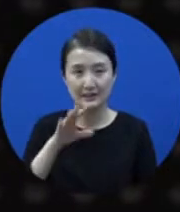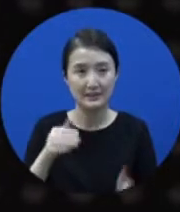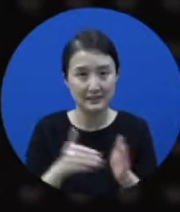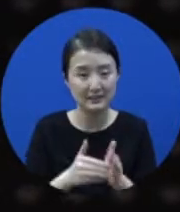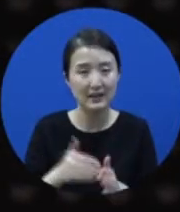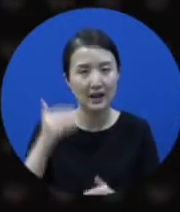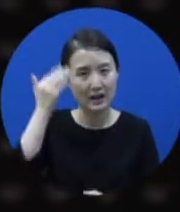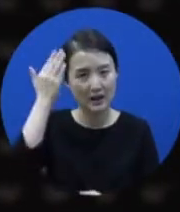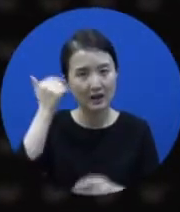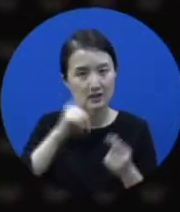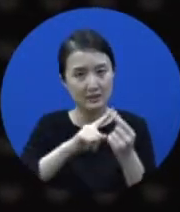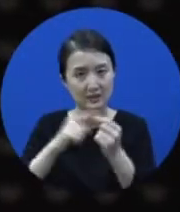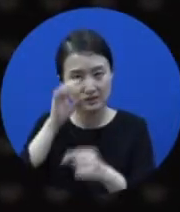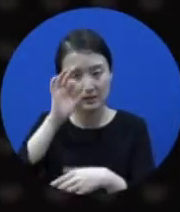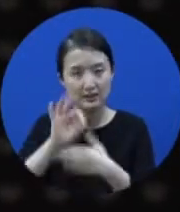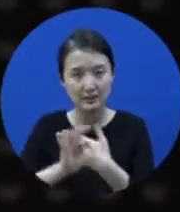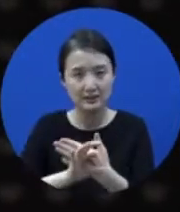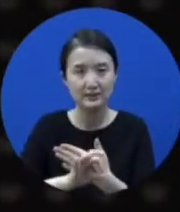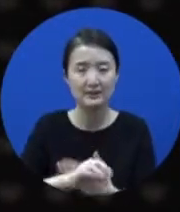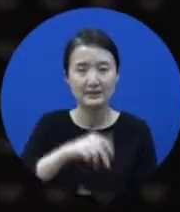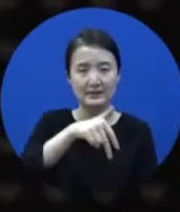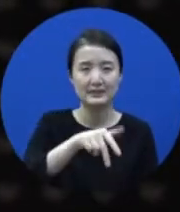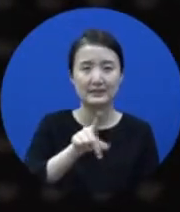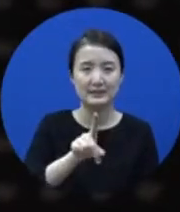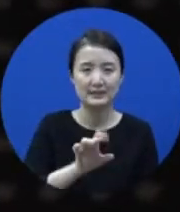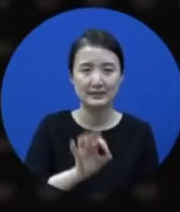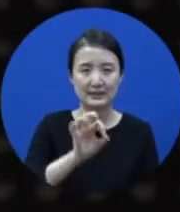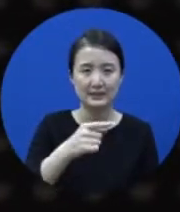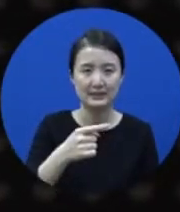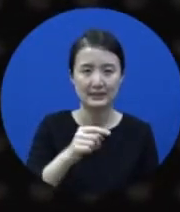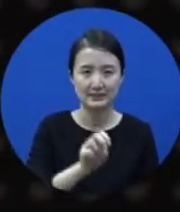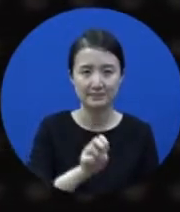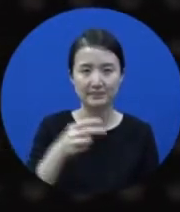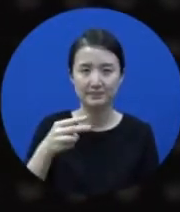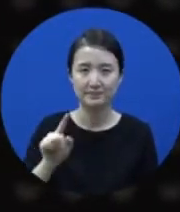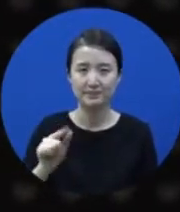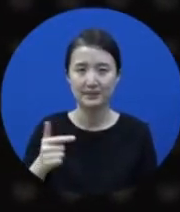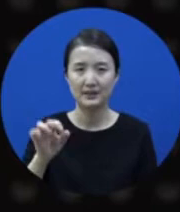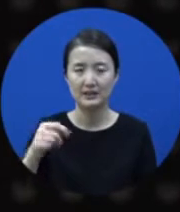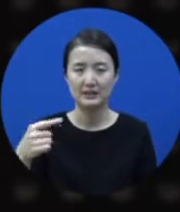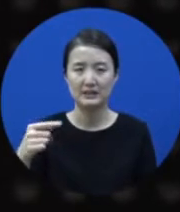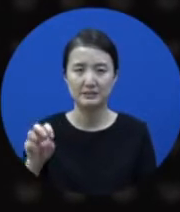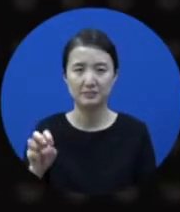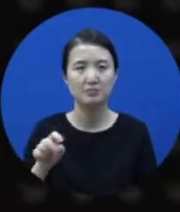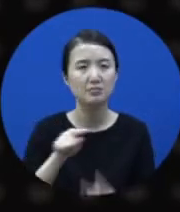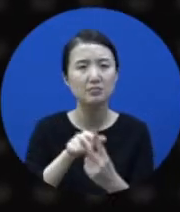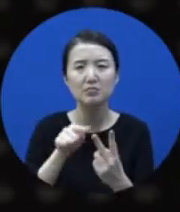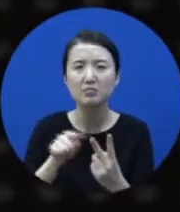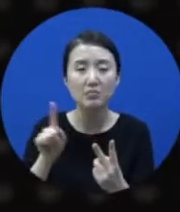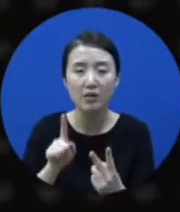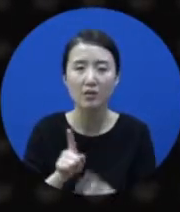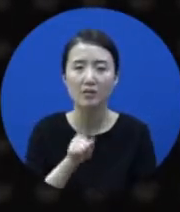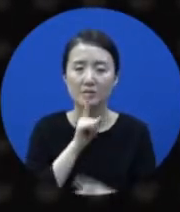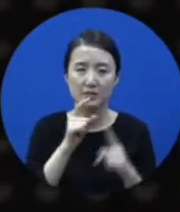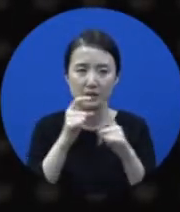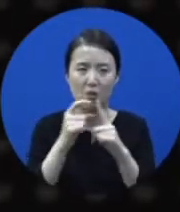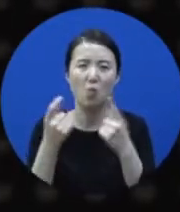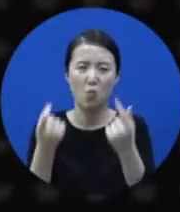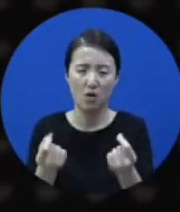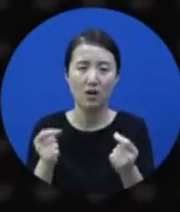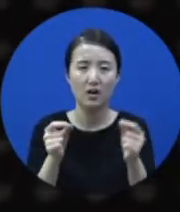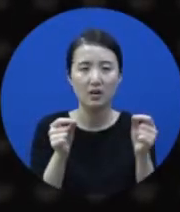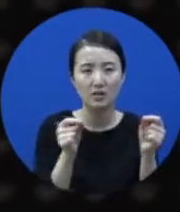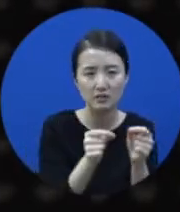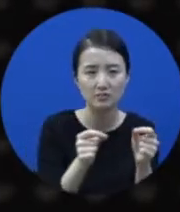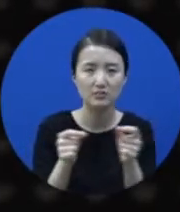그런데 장음은요, 첫 번째 음가에서만 그 효력을 유지하고요, 두 번째 음절로 가면은